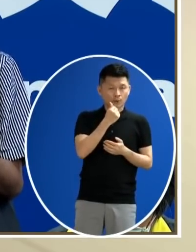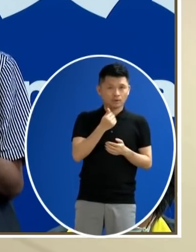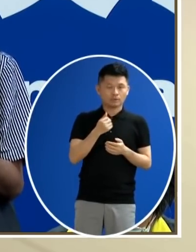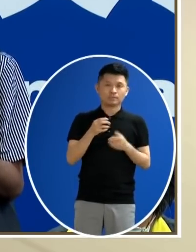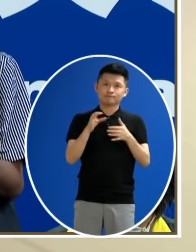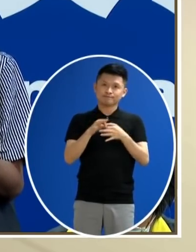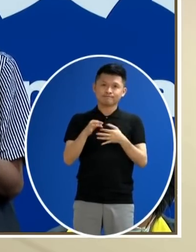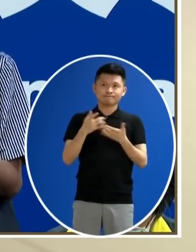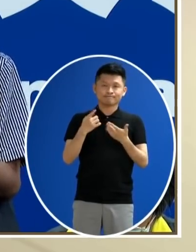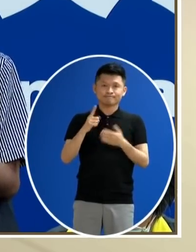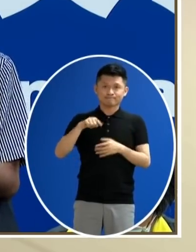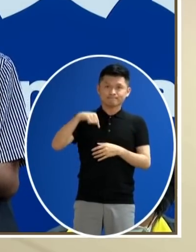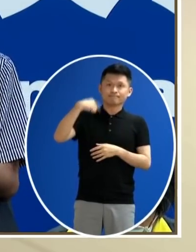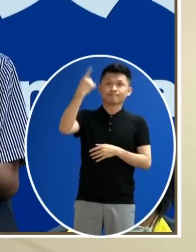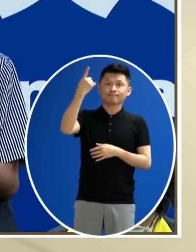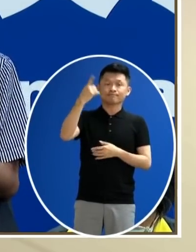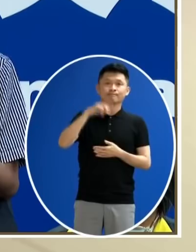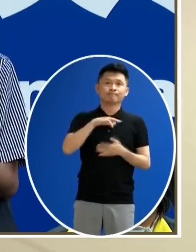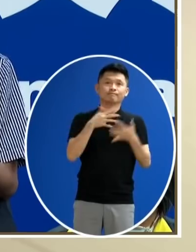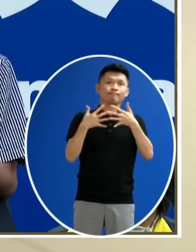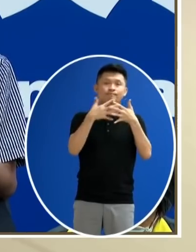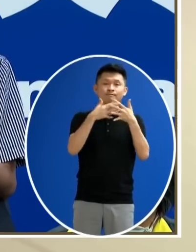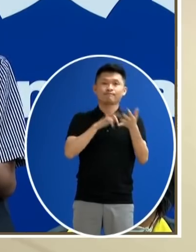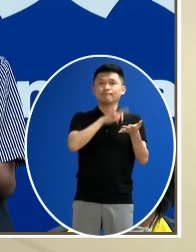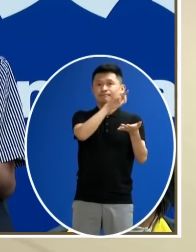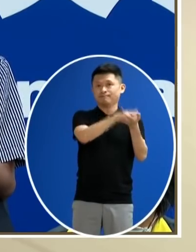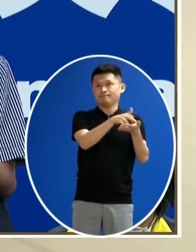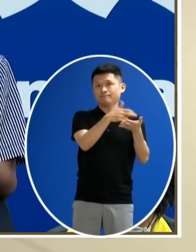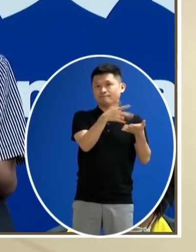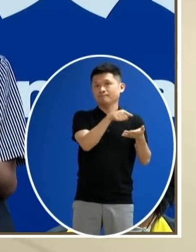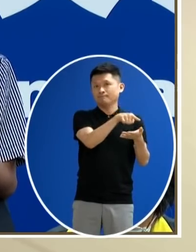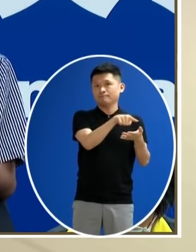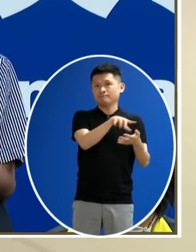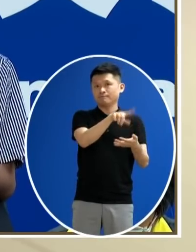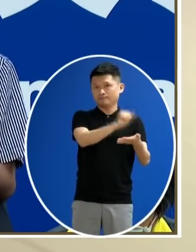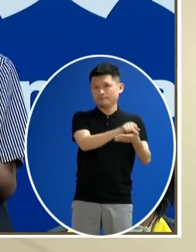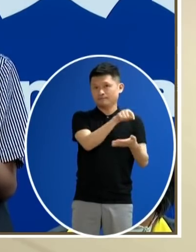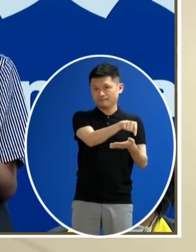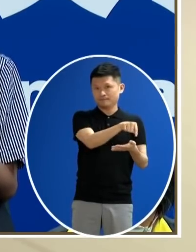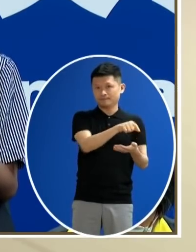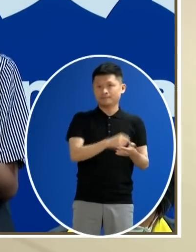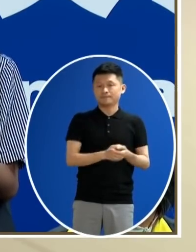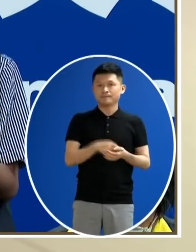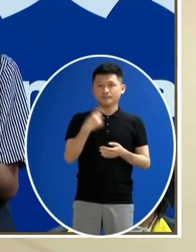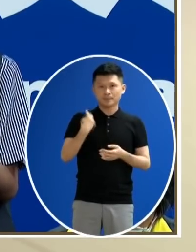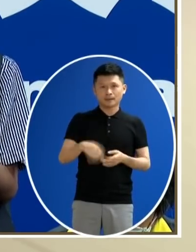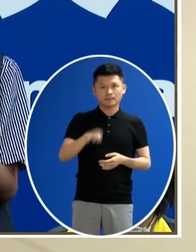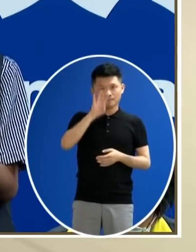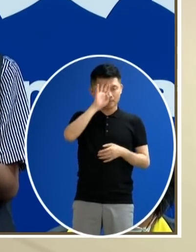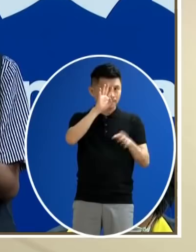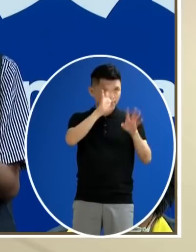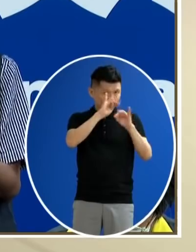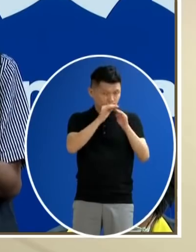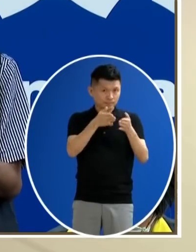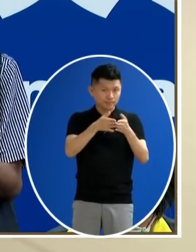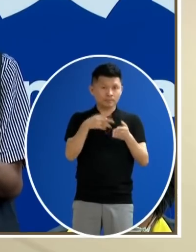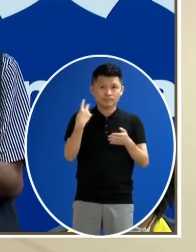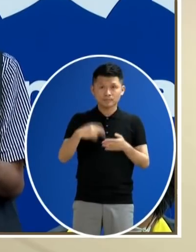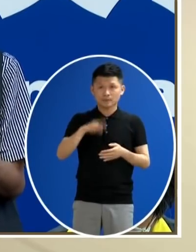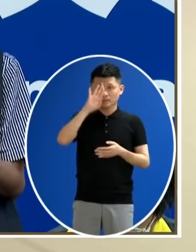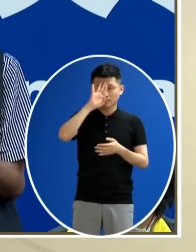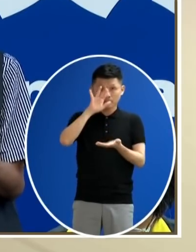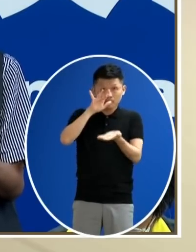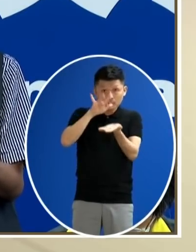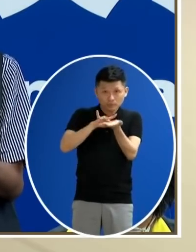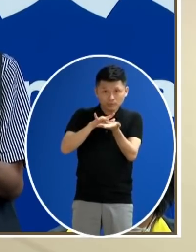他去过的国外的地点，那就是归在美国。当然这个都还需要再进一步详细的疫调，还有我们会再比对一下这个病